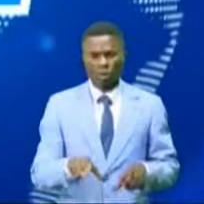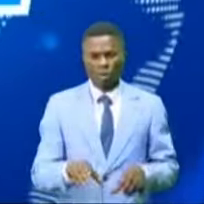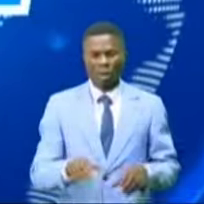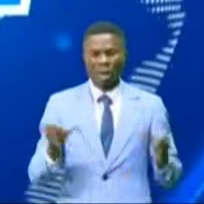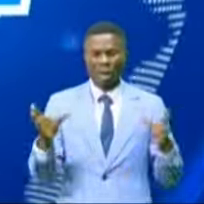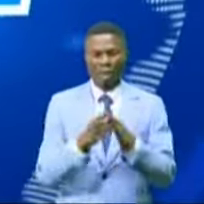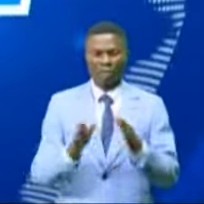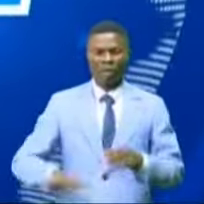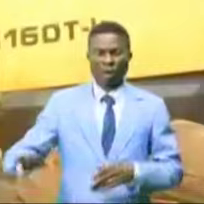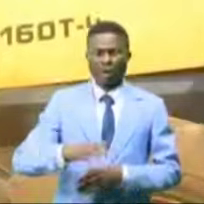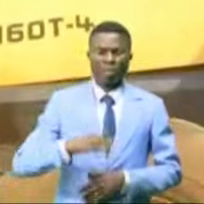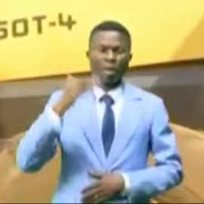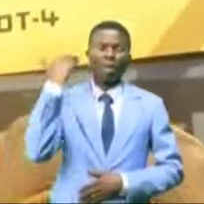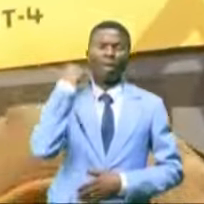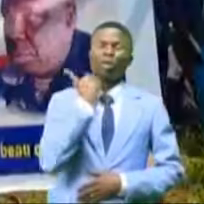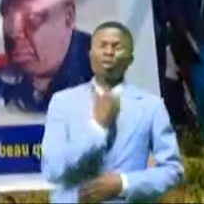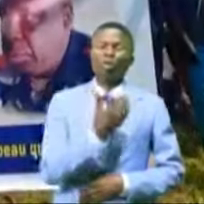l'Ouganda.